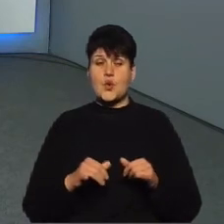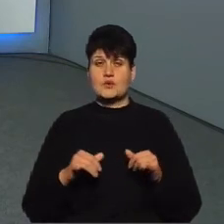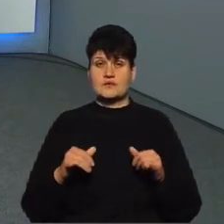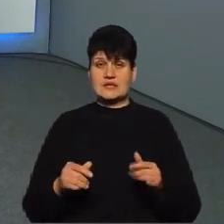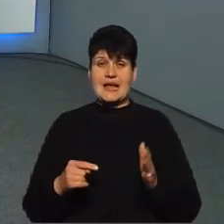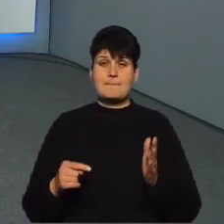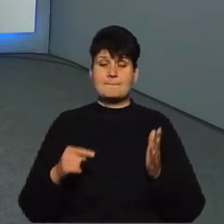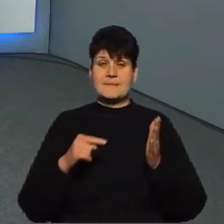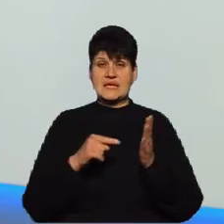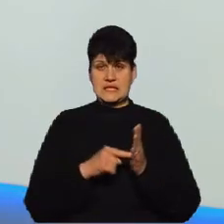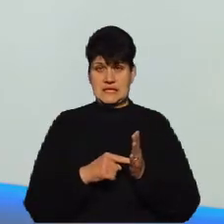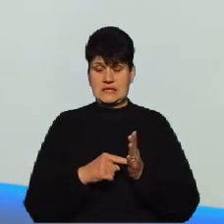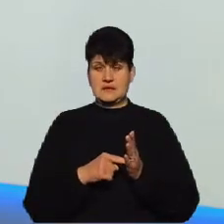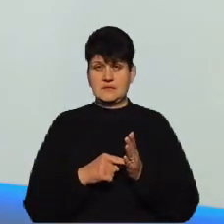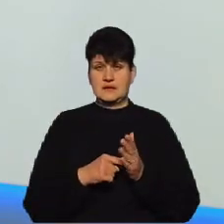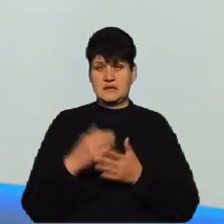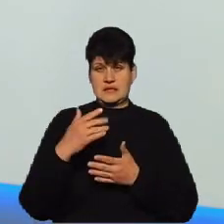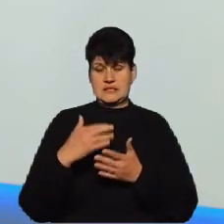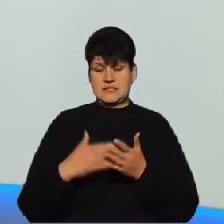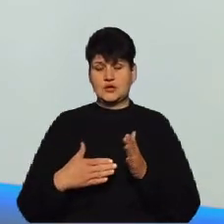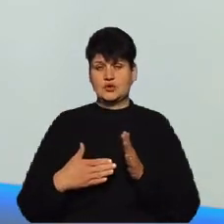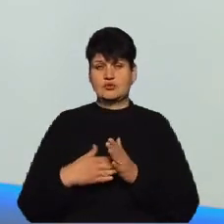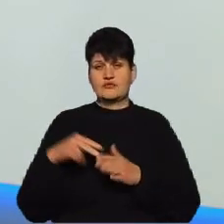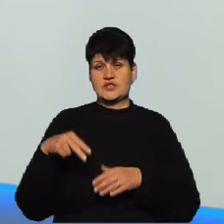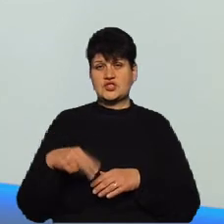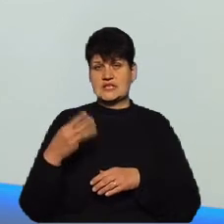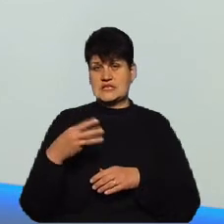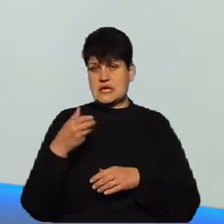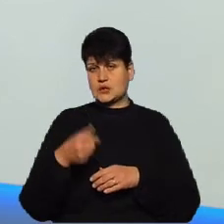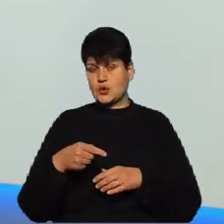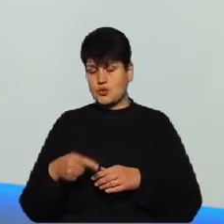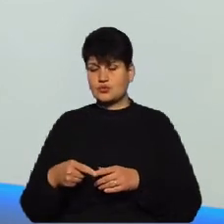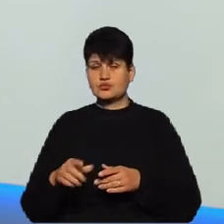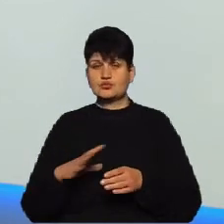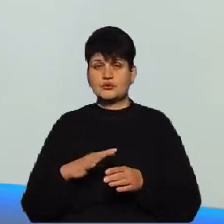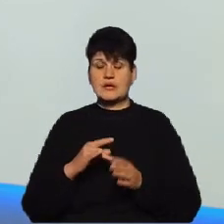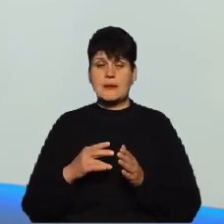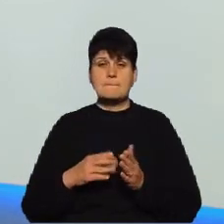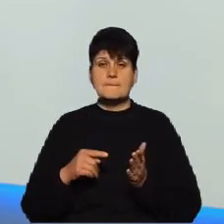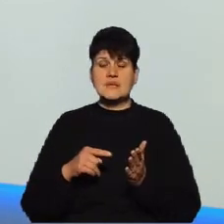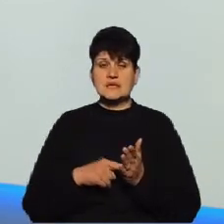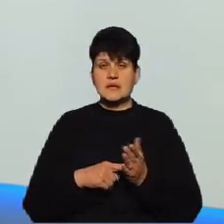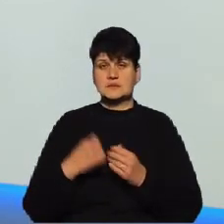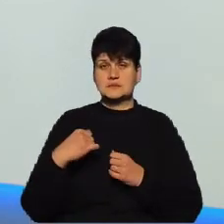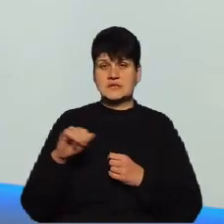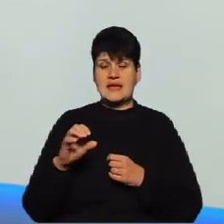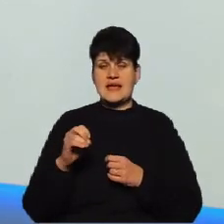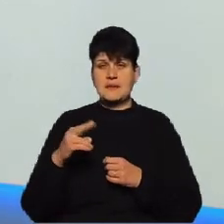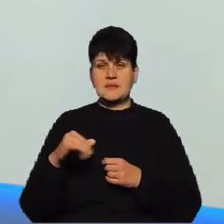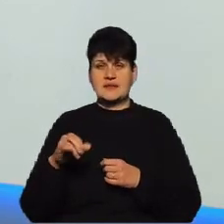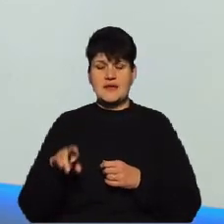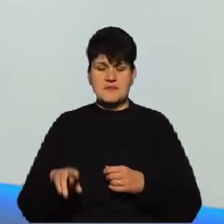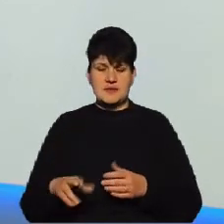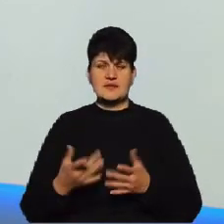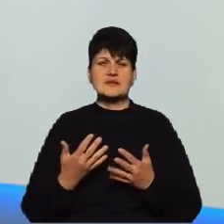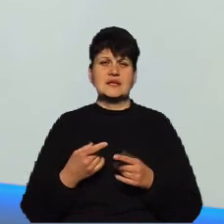на низки таких цілей до 2030 року поставлена мета взагалі подолати епідемію. Наскільки це